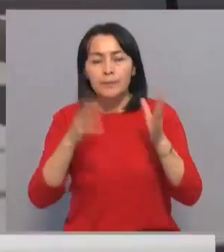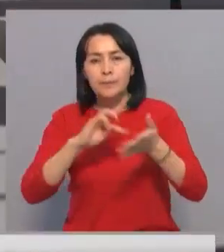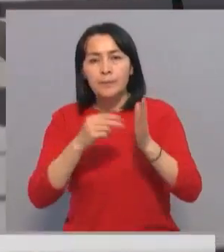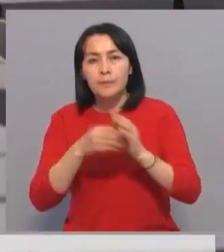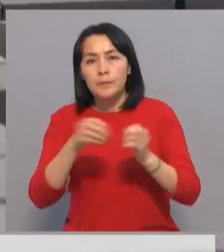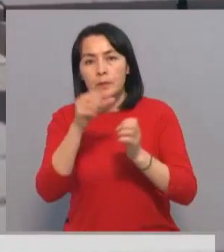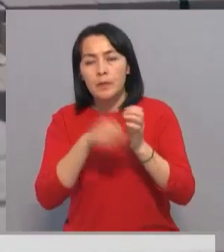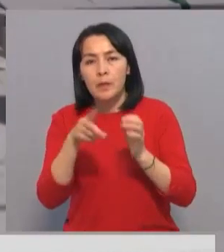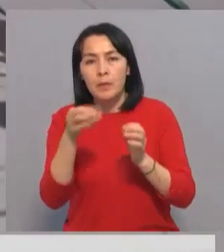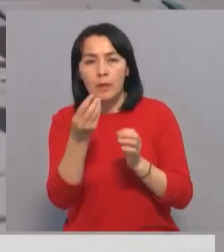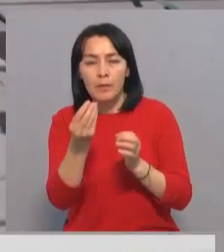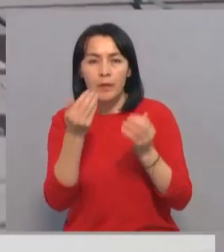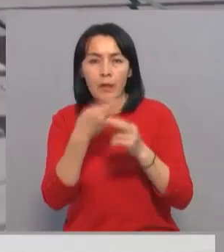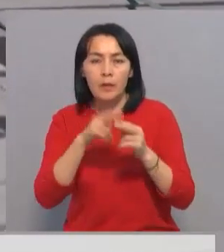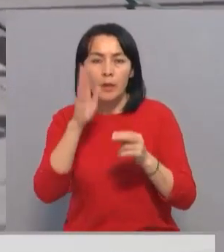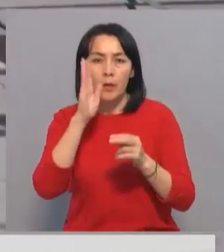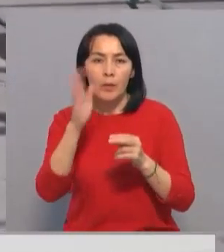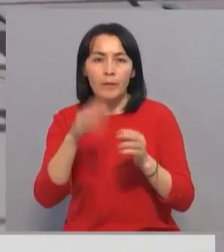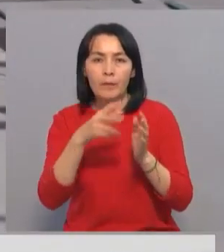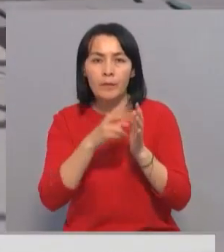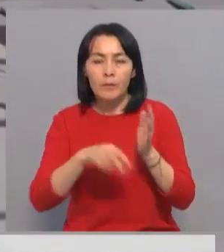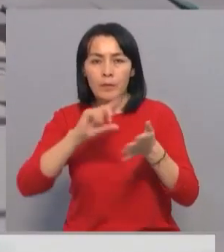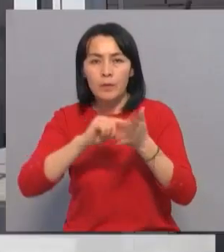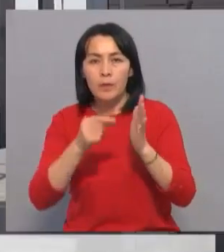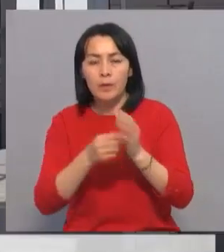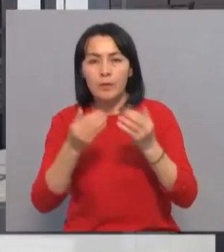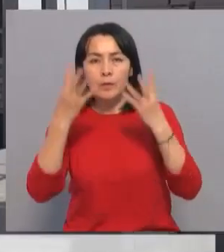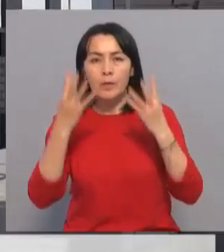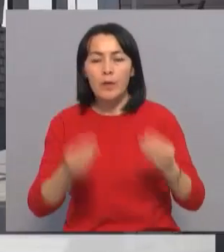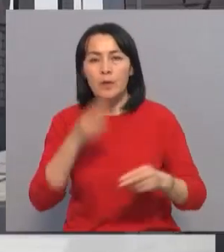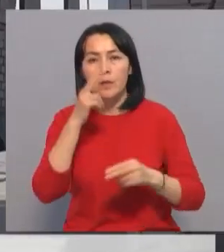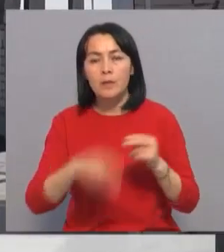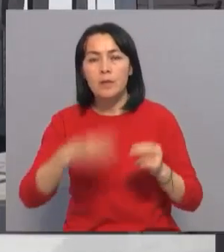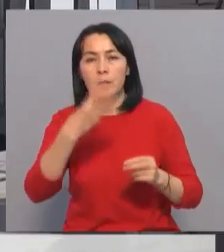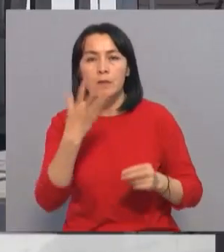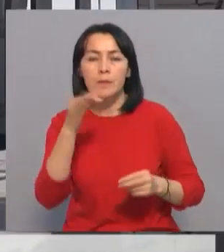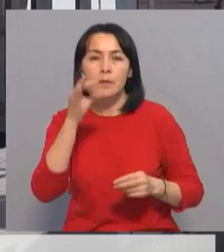проекта – 16 миллиардов тенге. Это будут 800 квартир. На сегодняшний день завершено